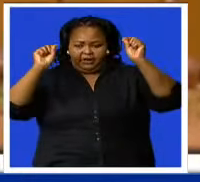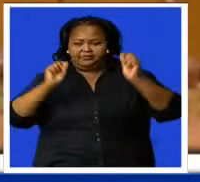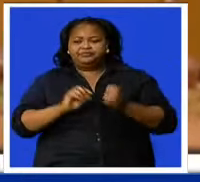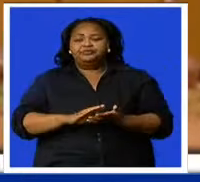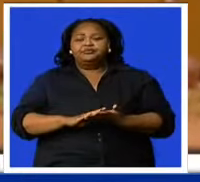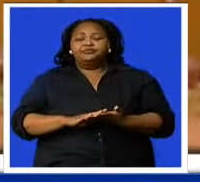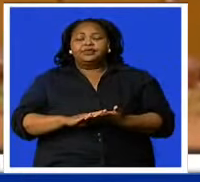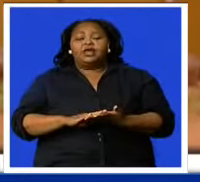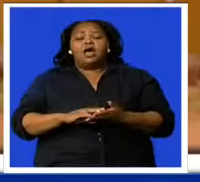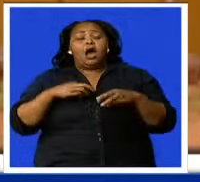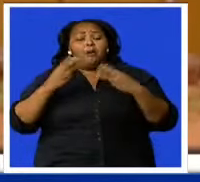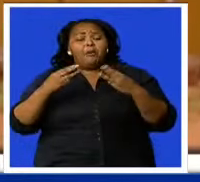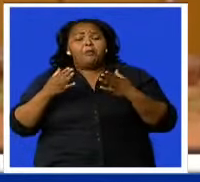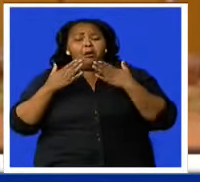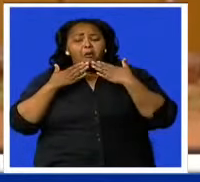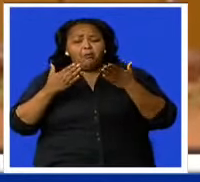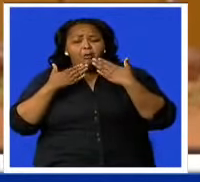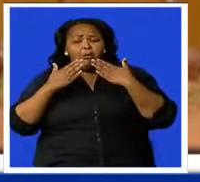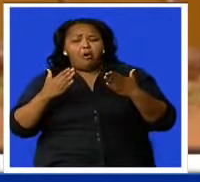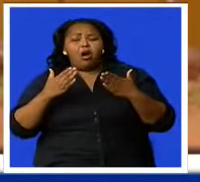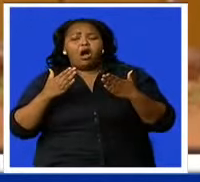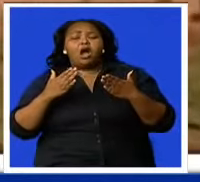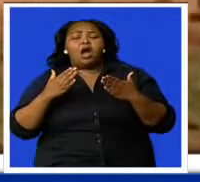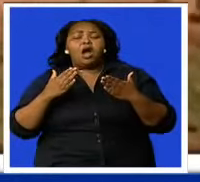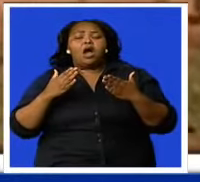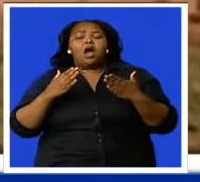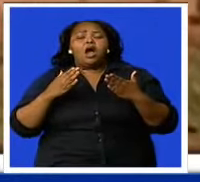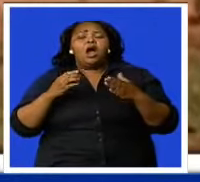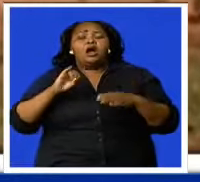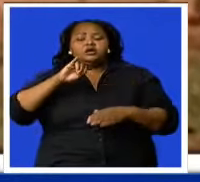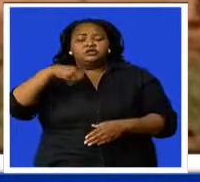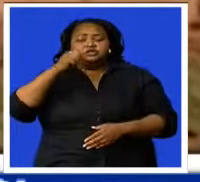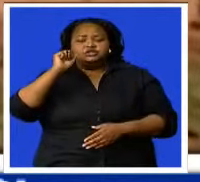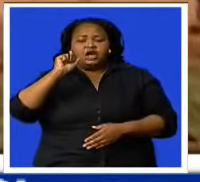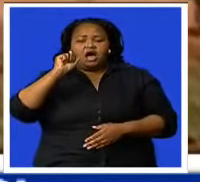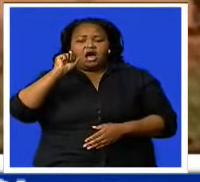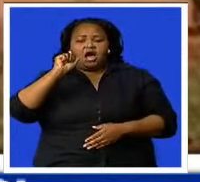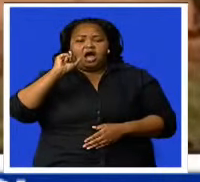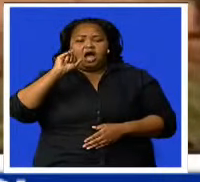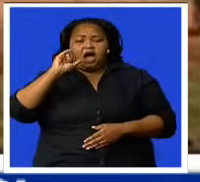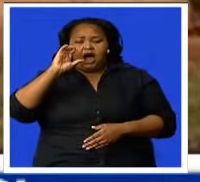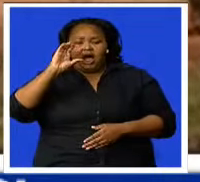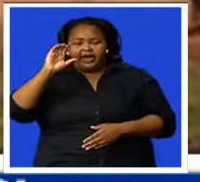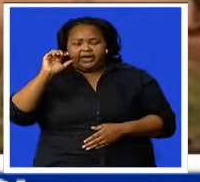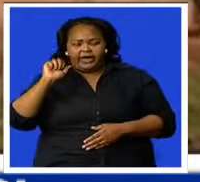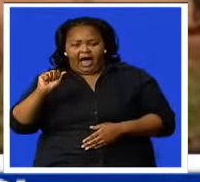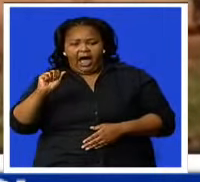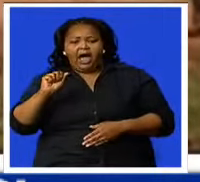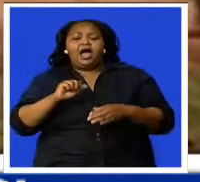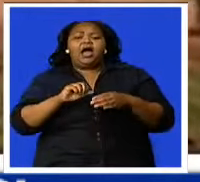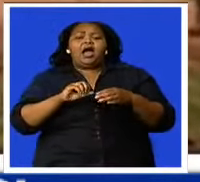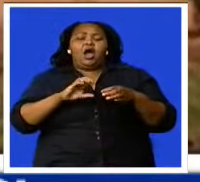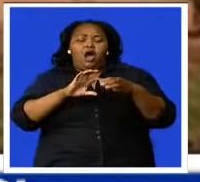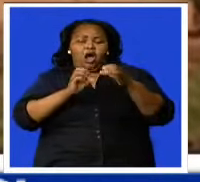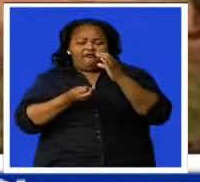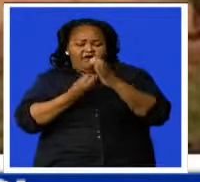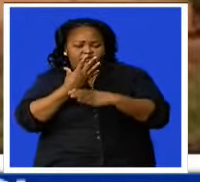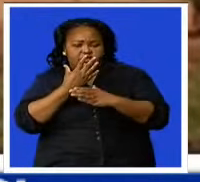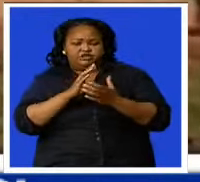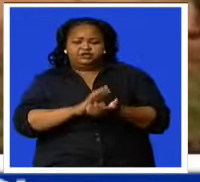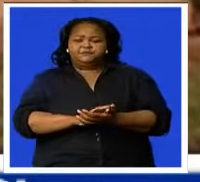telive leJapan leti basite ngekubakhela sikolwa semabanga lasetulu i-high school kulendzawo. Lesive